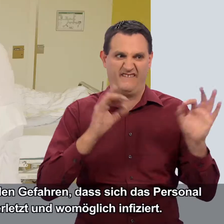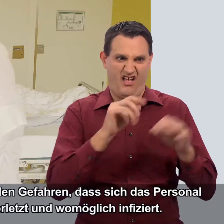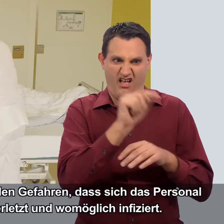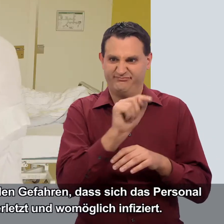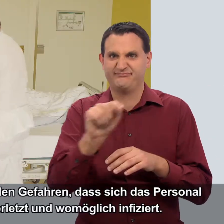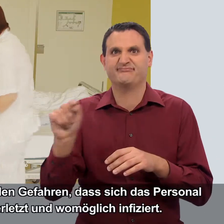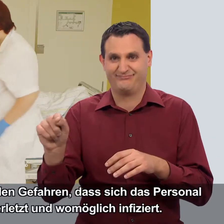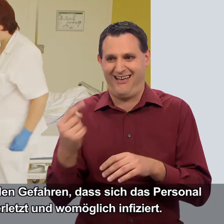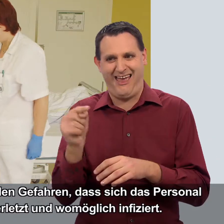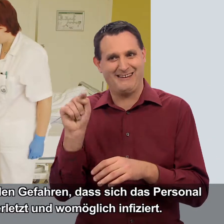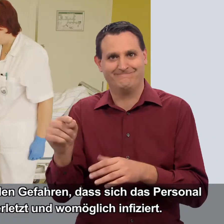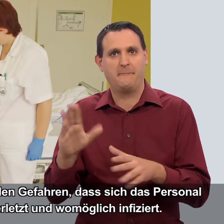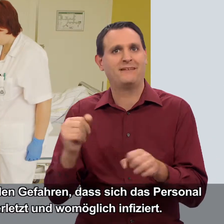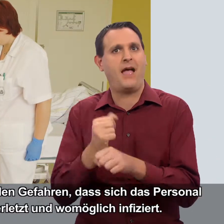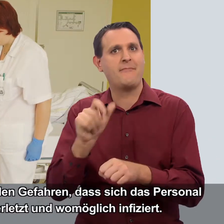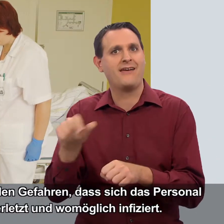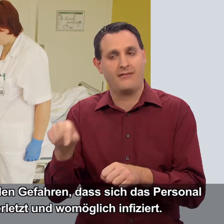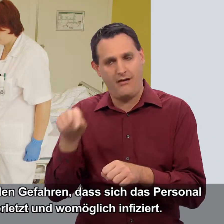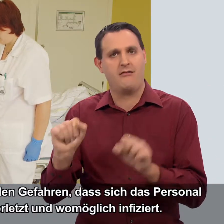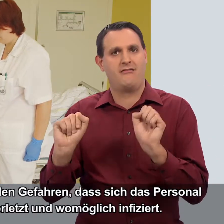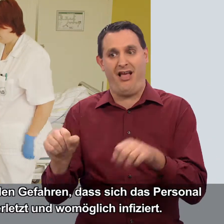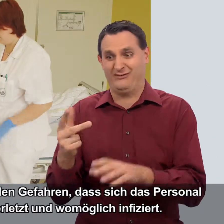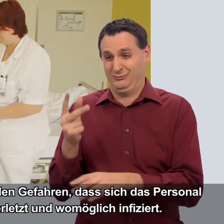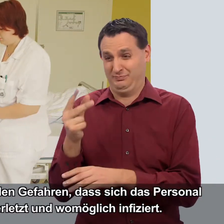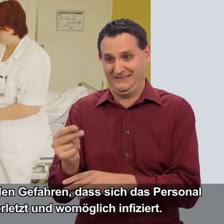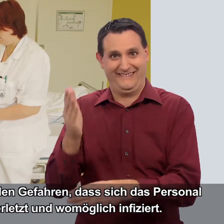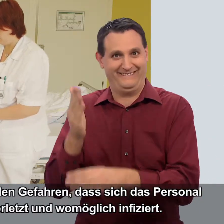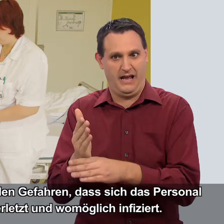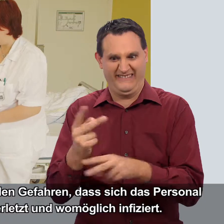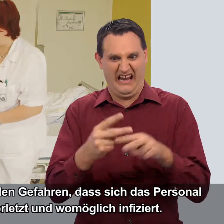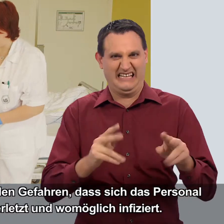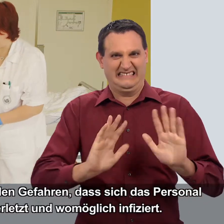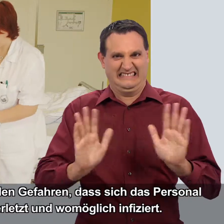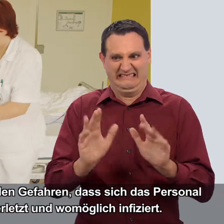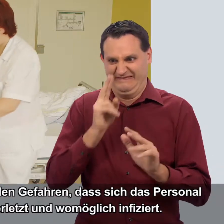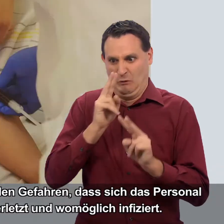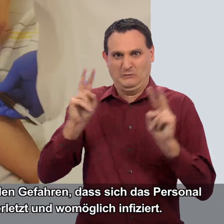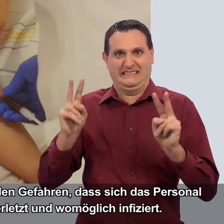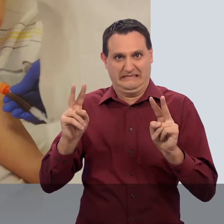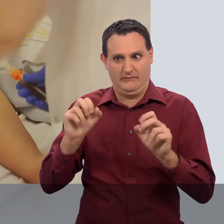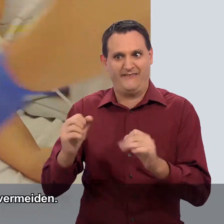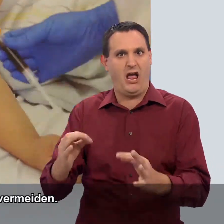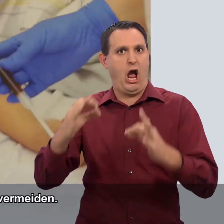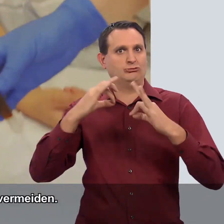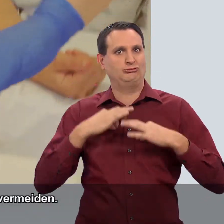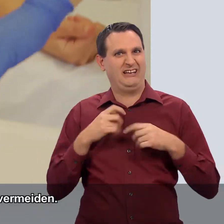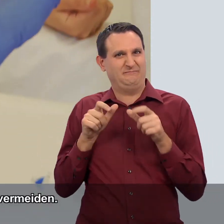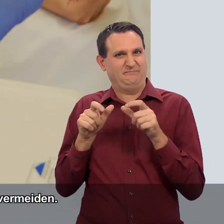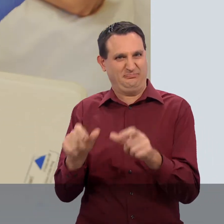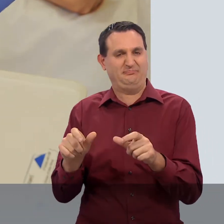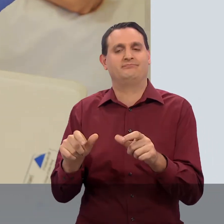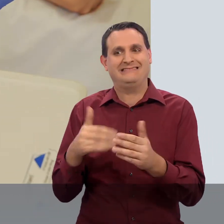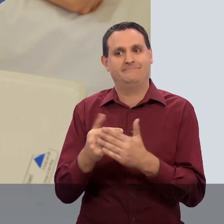Hier ist eine von vielen Gefahren, dass sich das Personal an gebrauchten Spritzenkanülen verletzt und womöglich infiziert. Das muss man